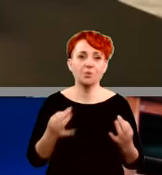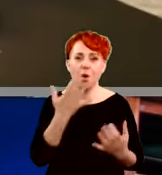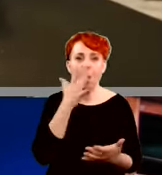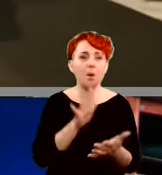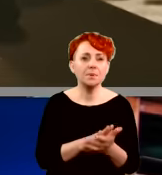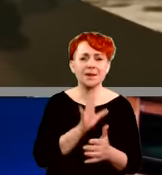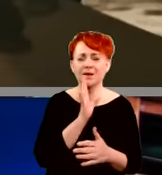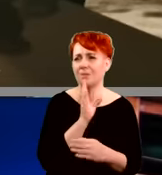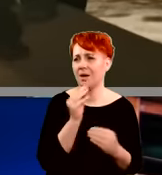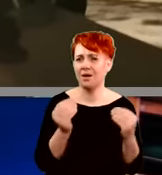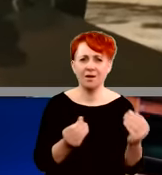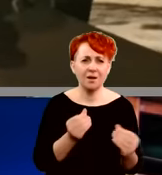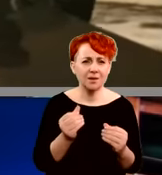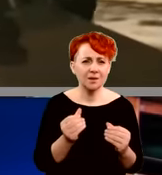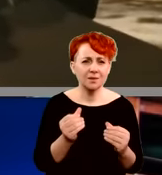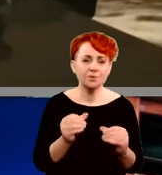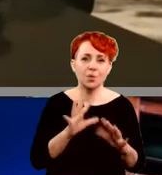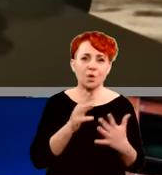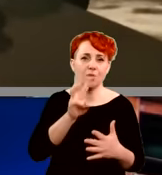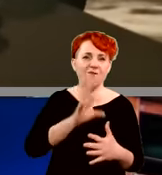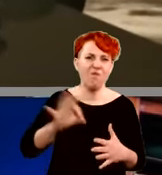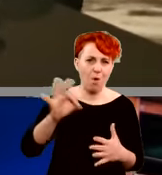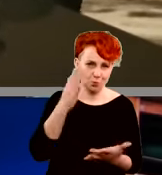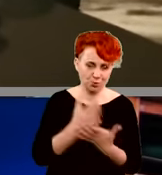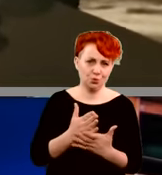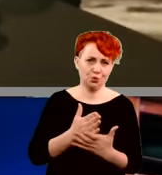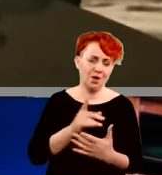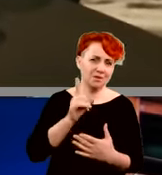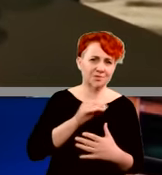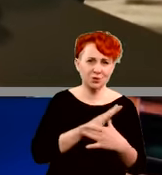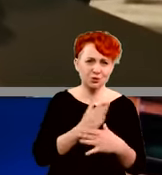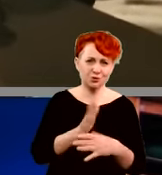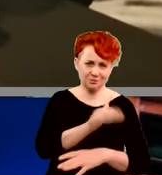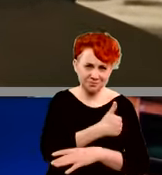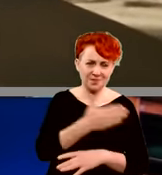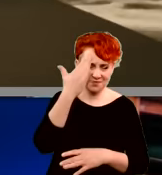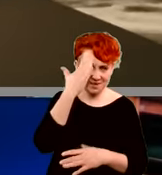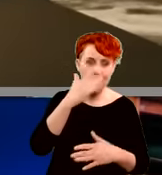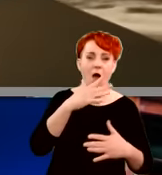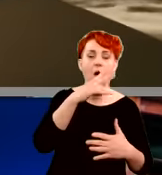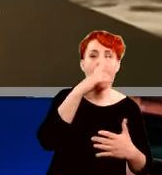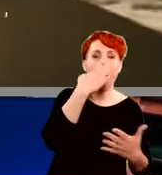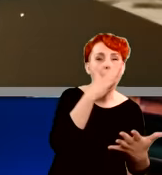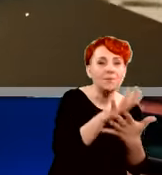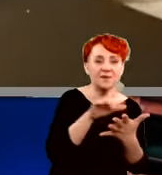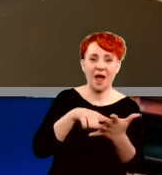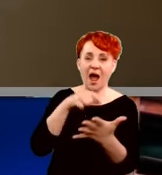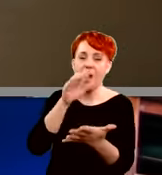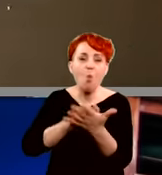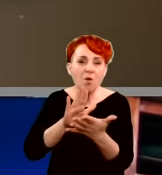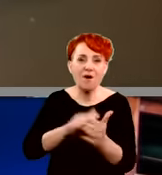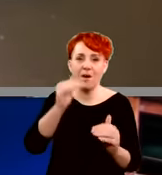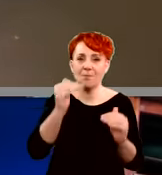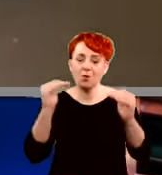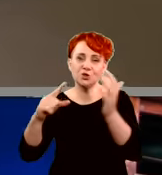chyba, podejrzewam, wiedzy o społeczeństwie w szkole średniej. Opinia tudzież uchwała stoi niżej, jeśli chodzi o akty prawne, a w ogóle tak naprawdę